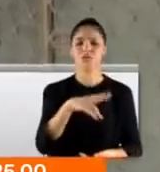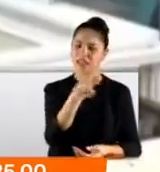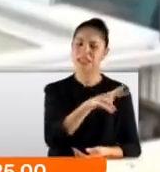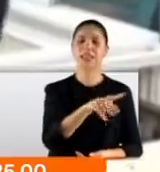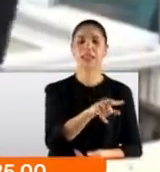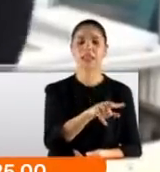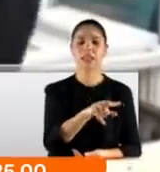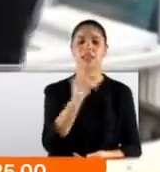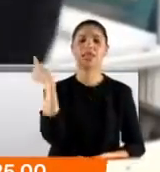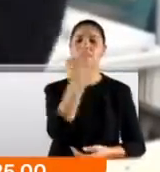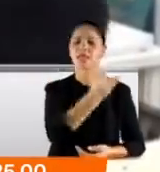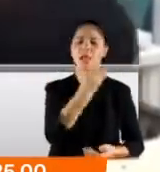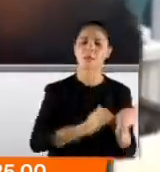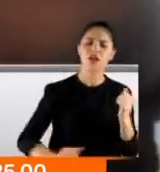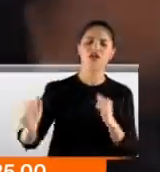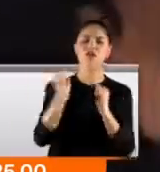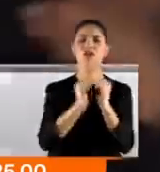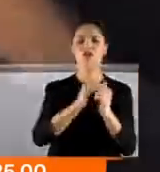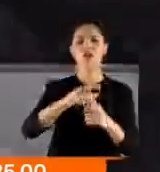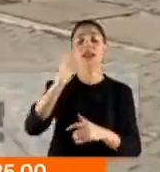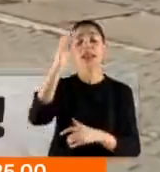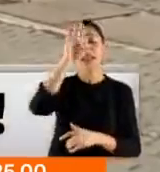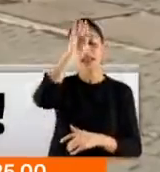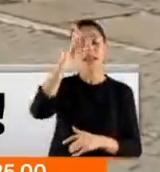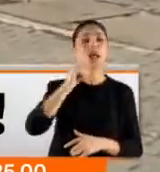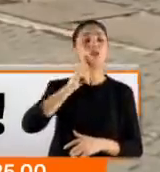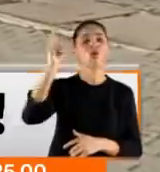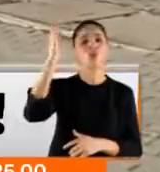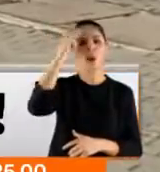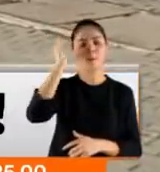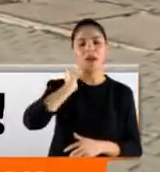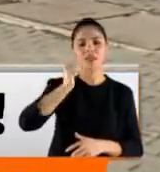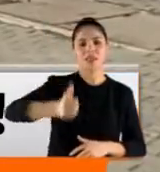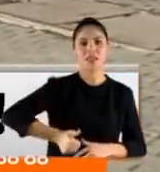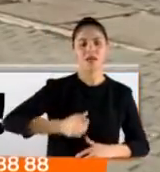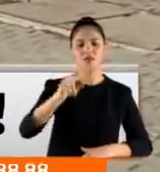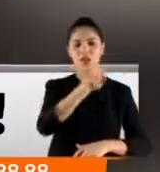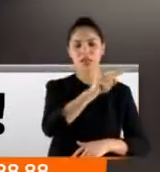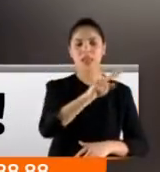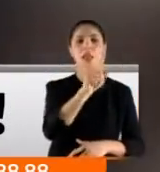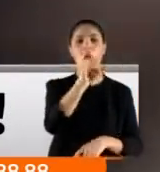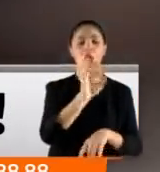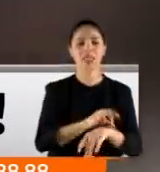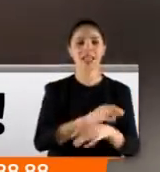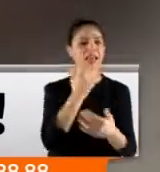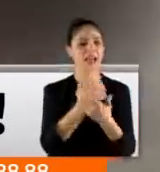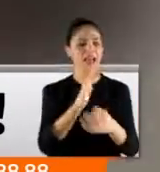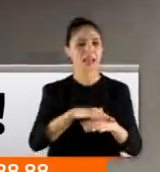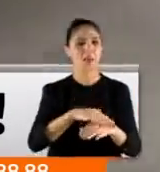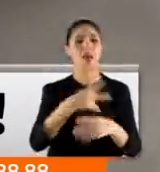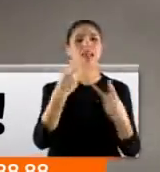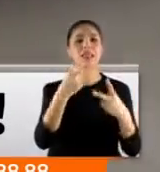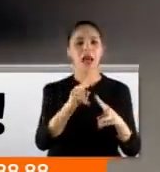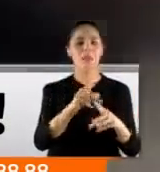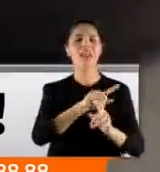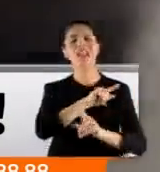İkisinde. Tepkiler çığ gibi büyüdü. İstanbul Cumhuriyet Başsavcılığı da Enes'e dayak atanın hem de o anları kaydedenin serbest